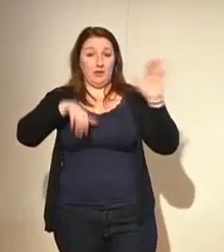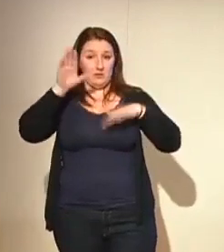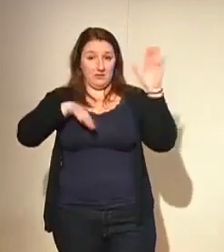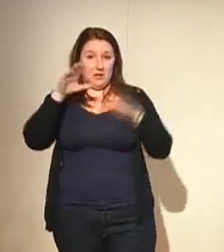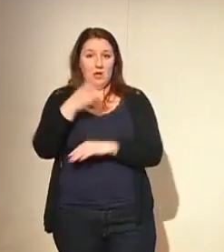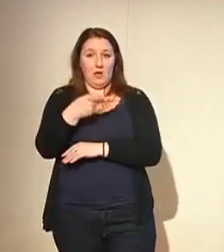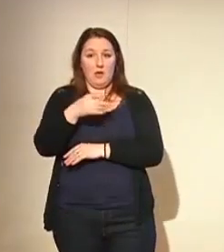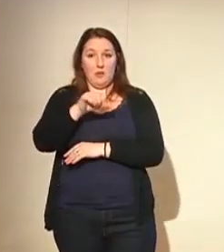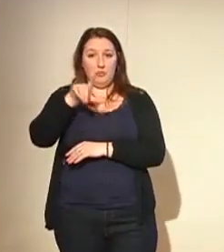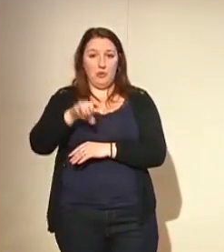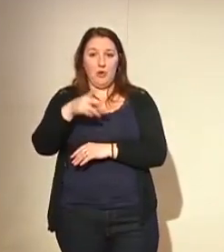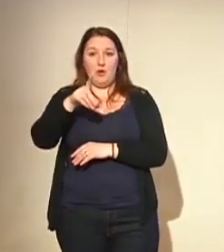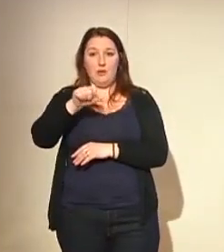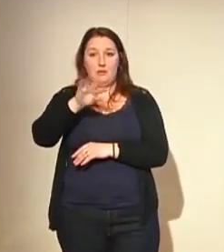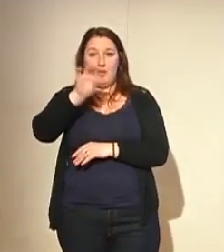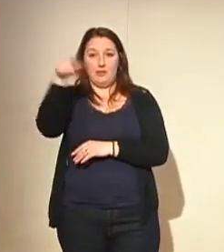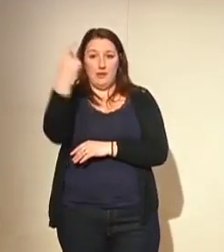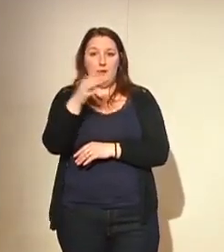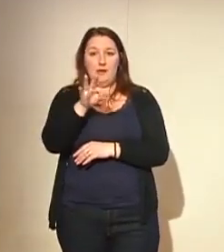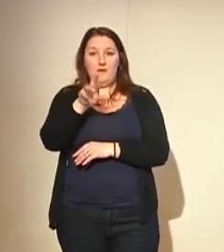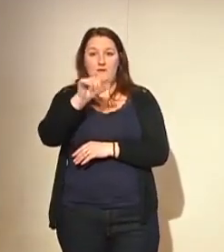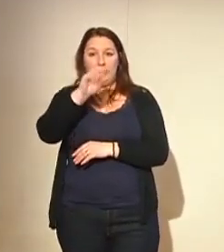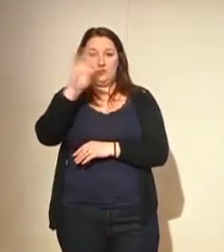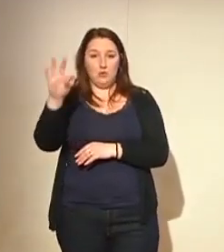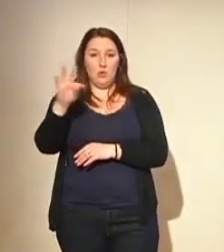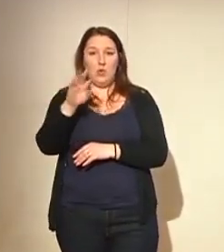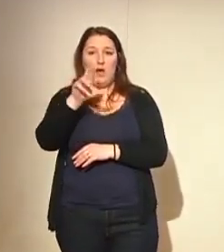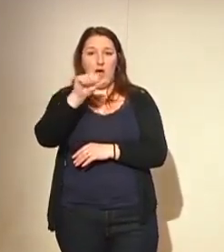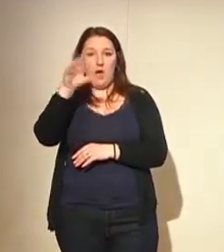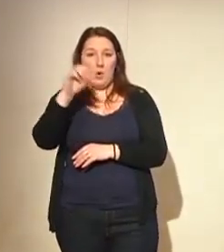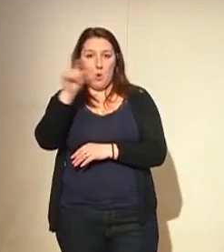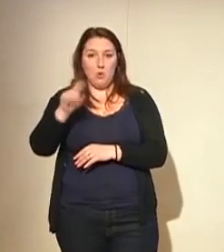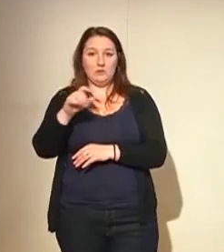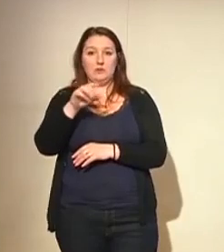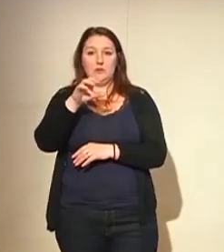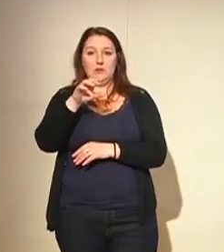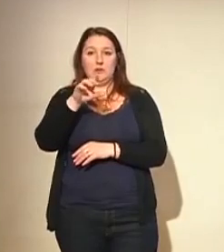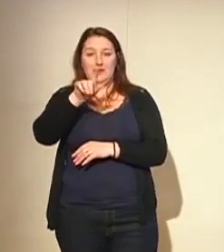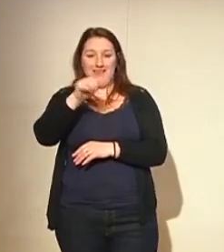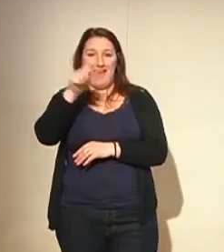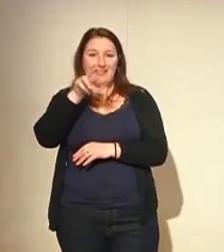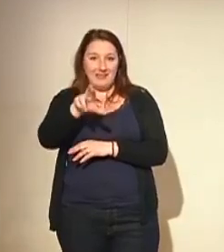Piol daté fristo racose Garnier noble courourt Béranger